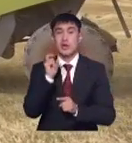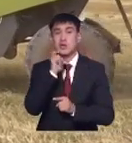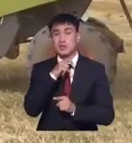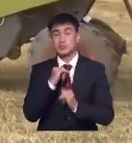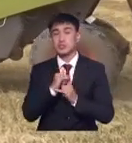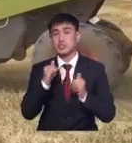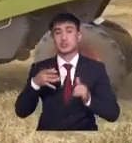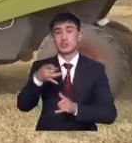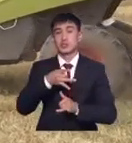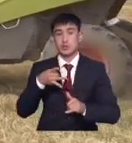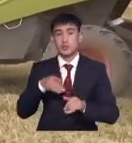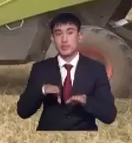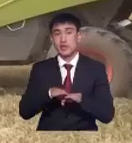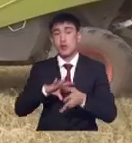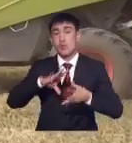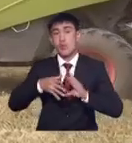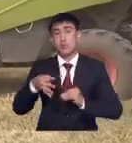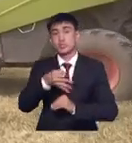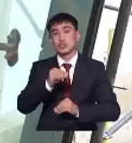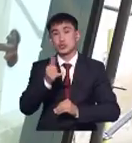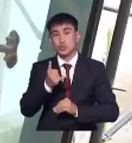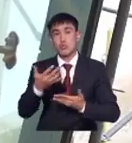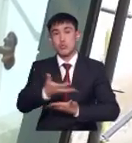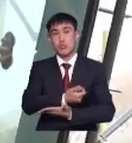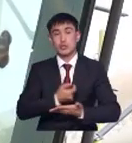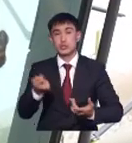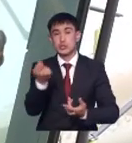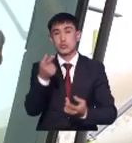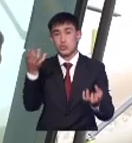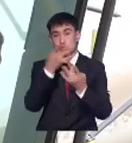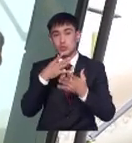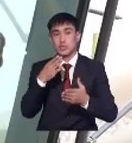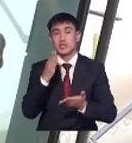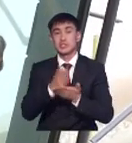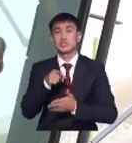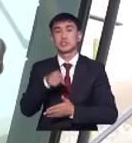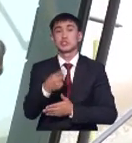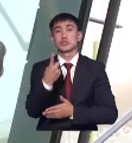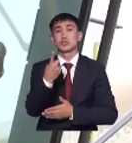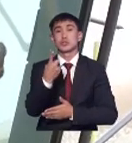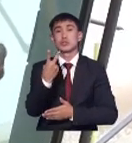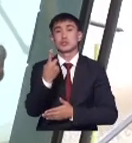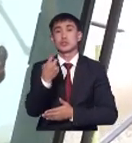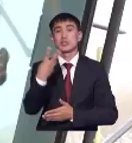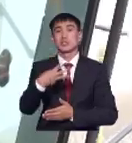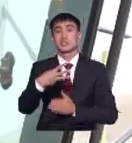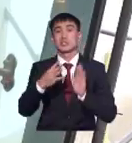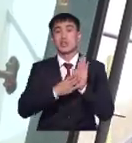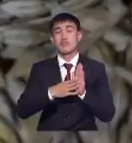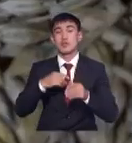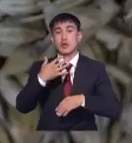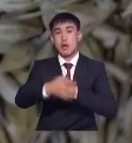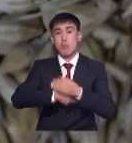экономическом развитии региона. Так, всего по области ЖТСУ в уборке зерновых культур задействовано 1139 комбайнов. Стоит отметить,